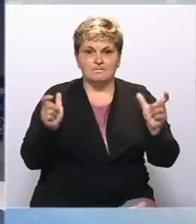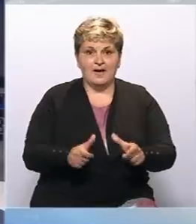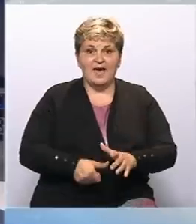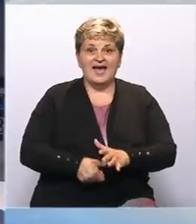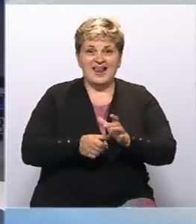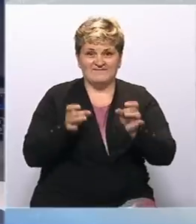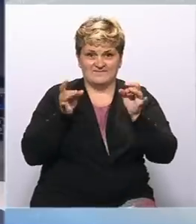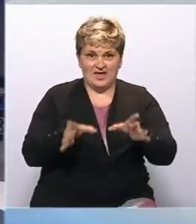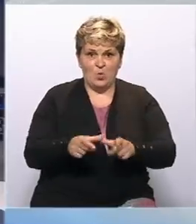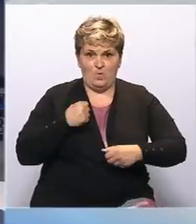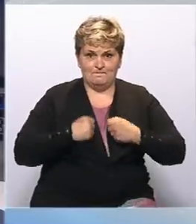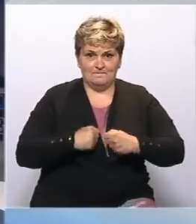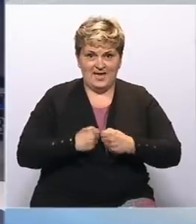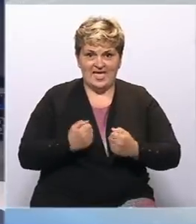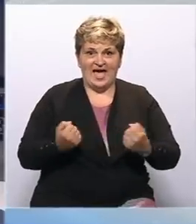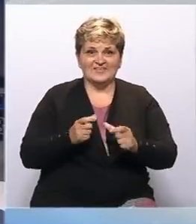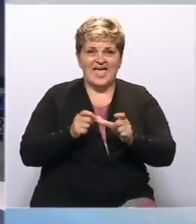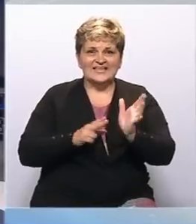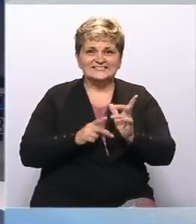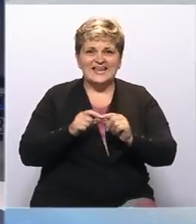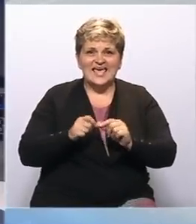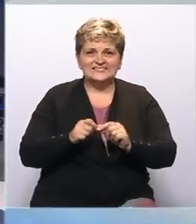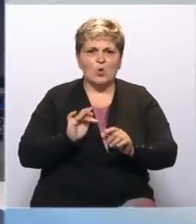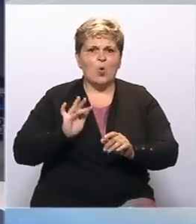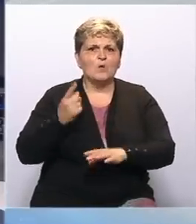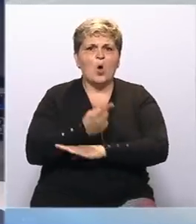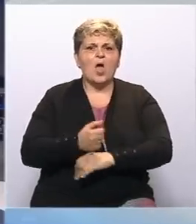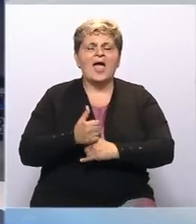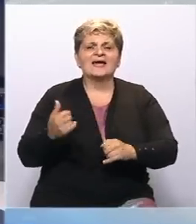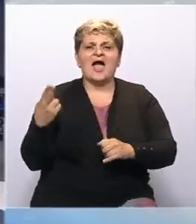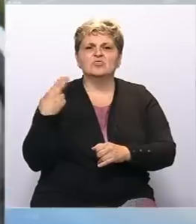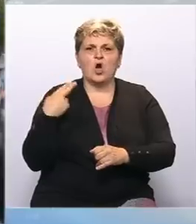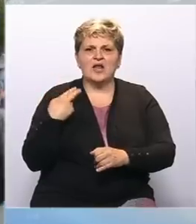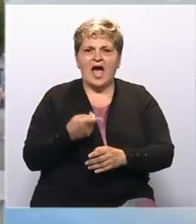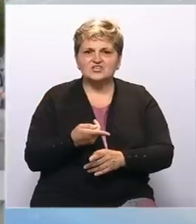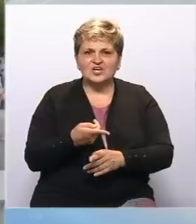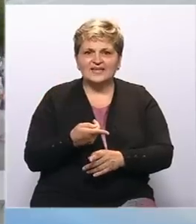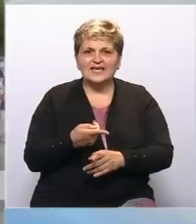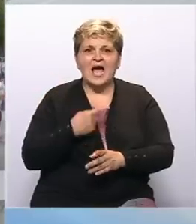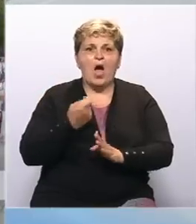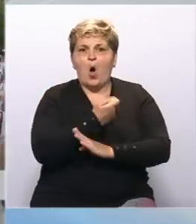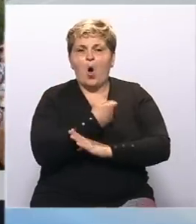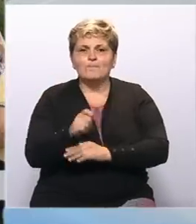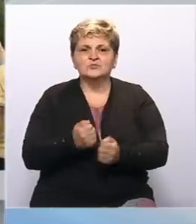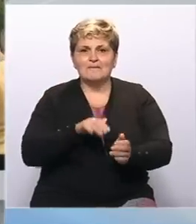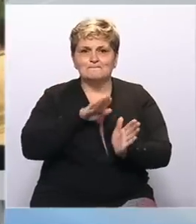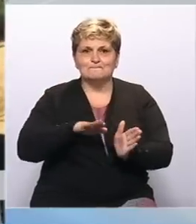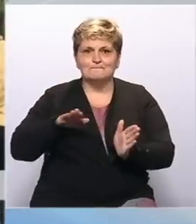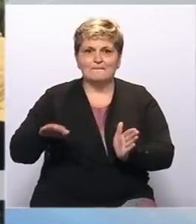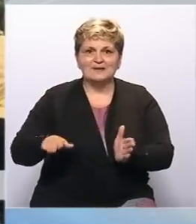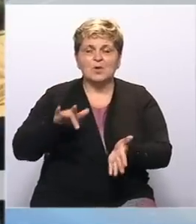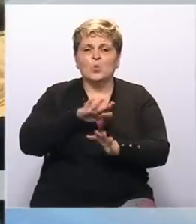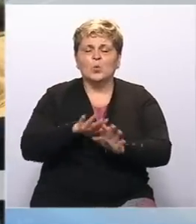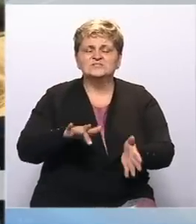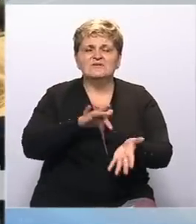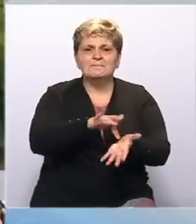Blokadom glavne saobraćajnice u Banja Luci aktivisti SNSD-a usprotivili su se odluci gradonačelnika Draška Stanivukovića o poskupljenju parkinga u